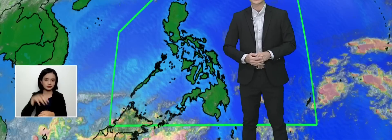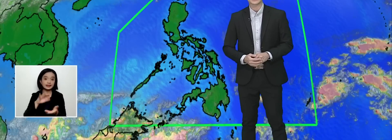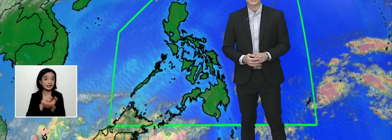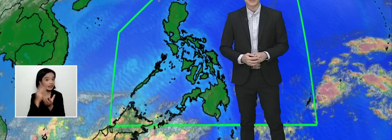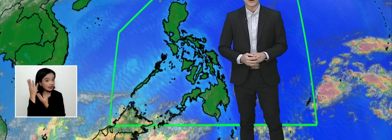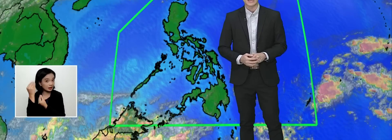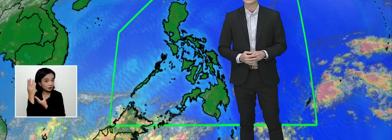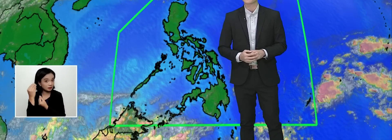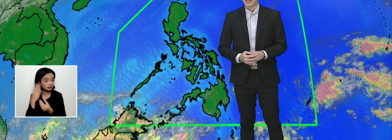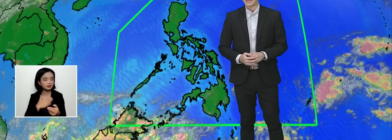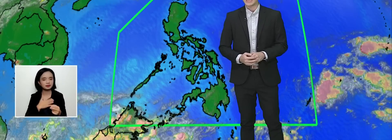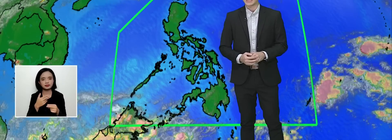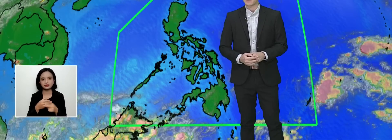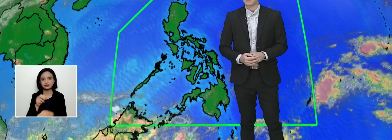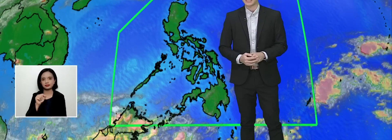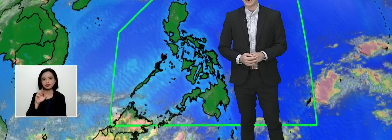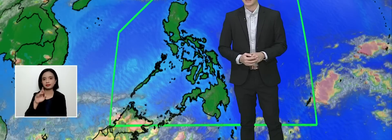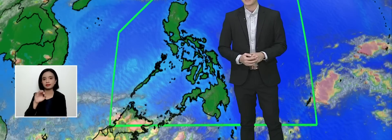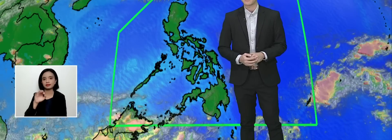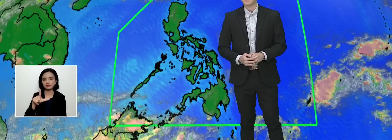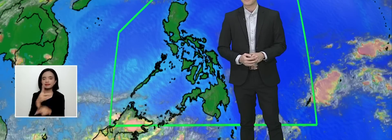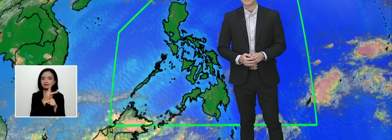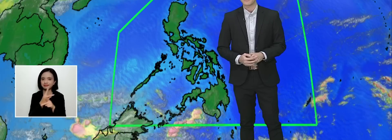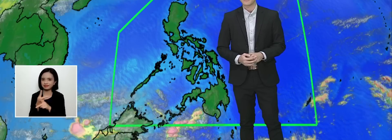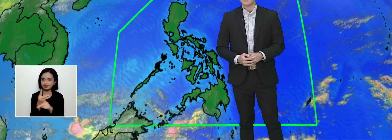Ako po si Ariel Rojas. Ingat kapamilya!